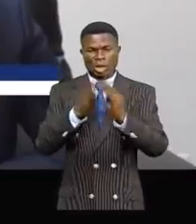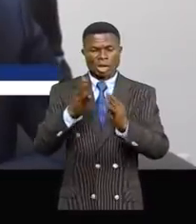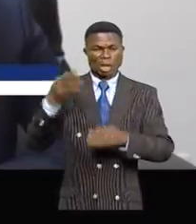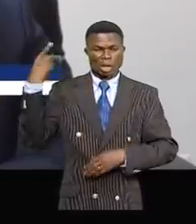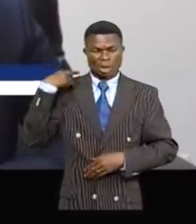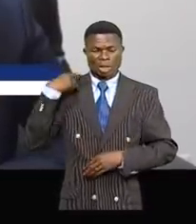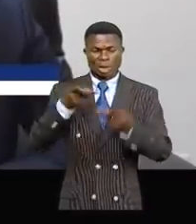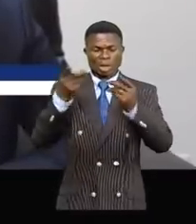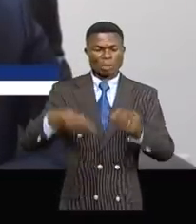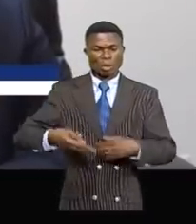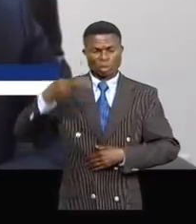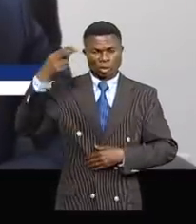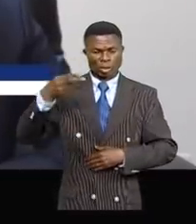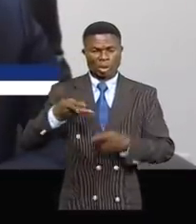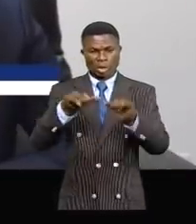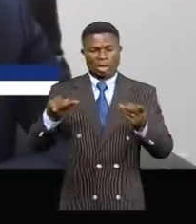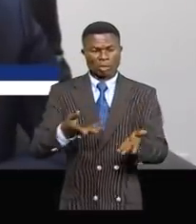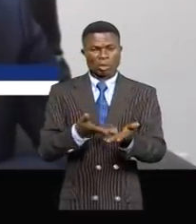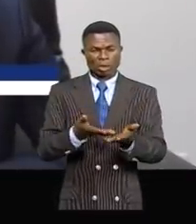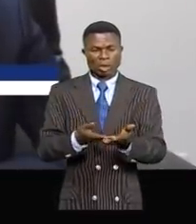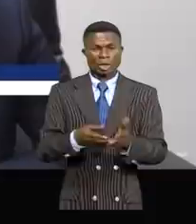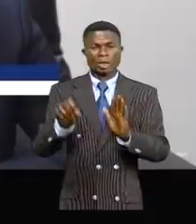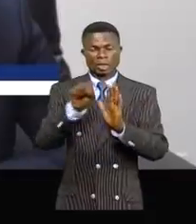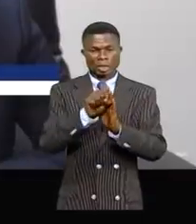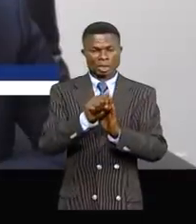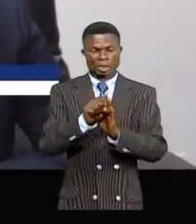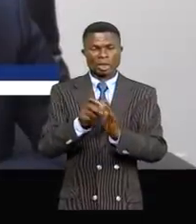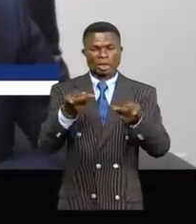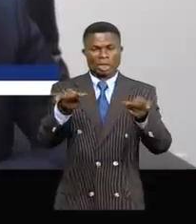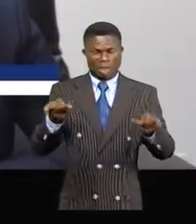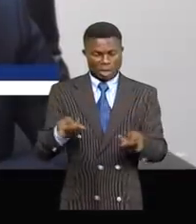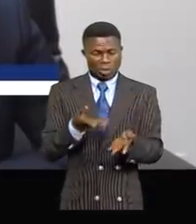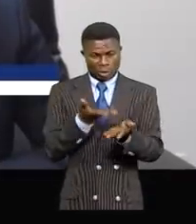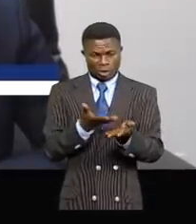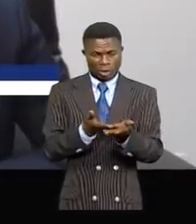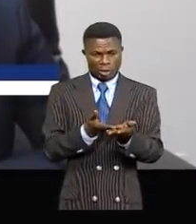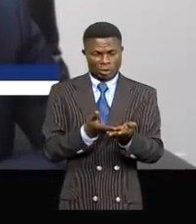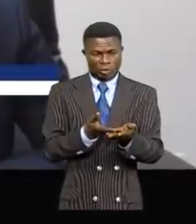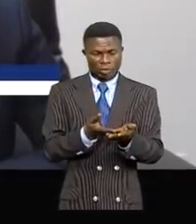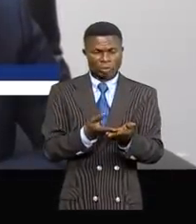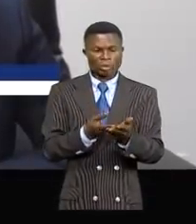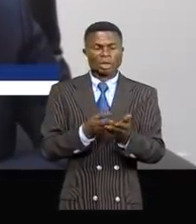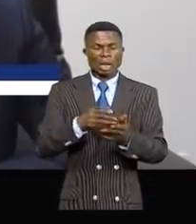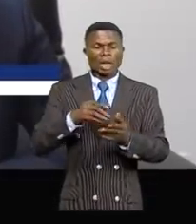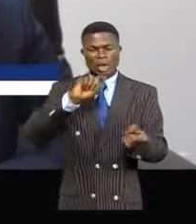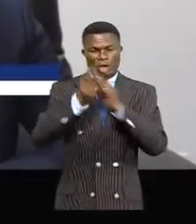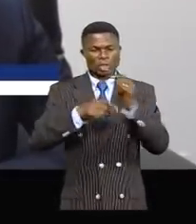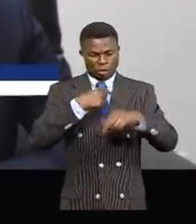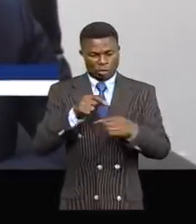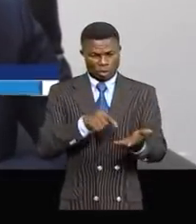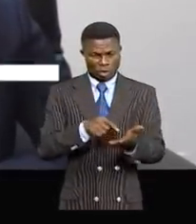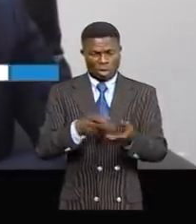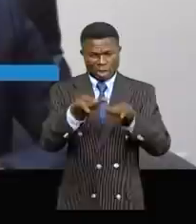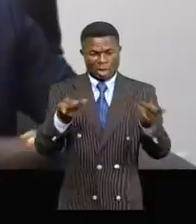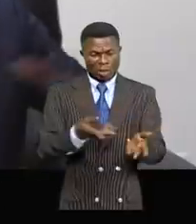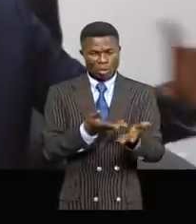place Tahrir. La place Tahrir, vous savez, c'est symbolique en Égypte, c'est la place par laquelle la révolution a commencé. Donc la place